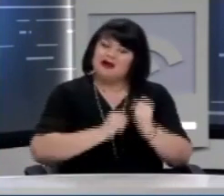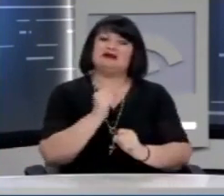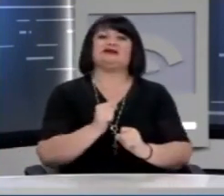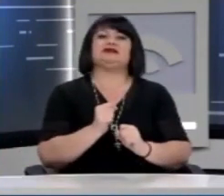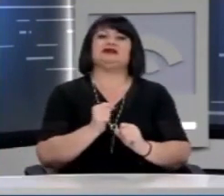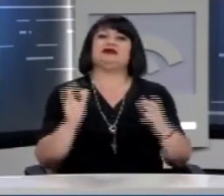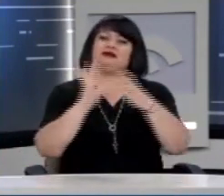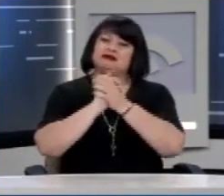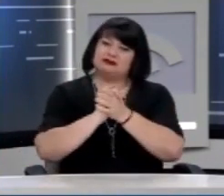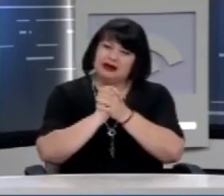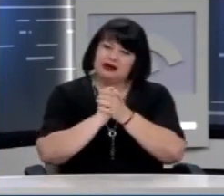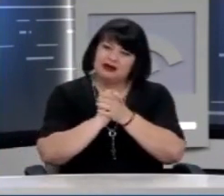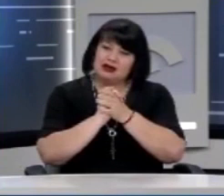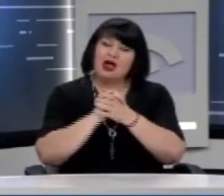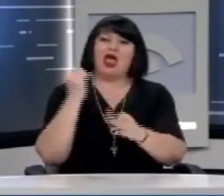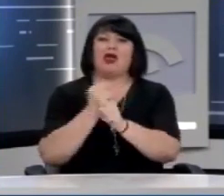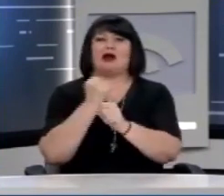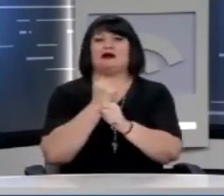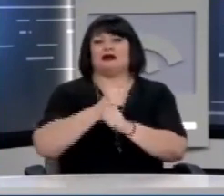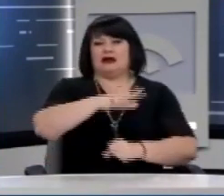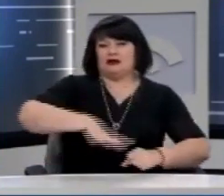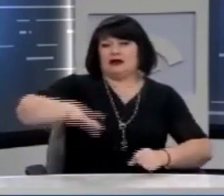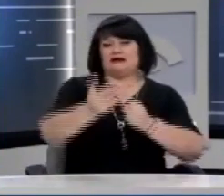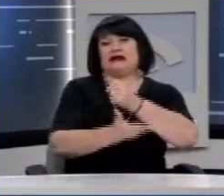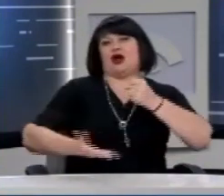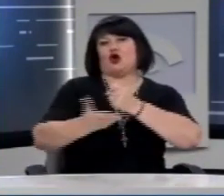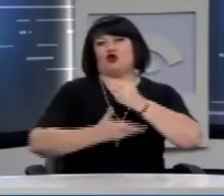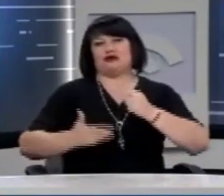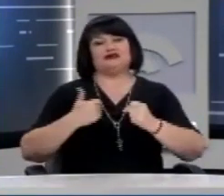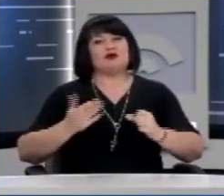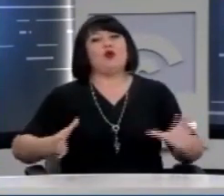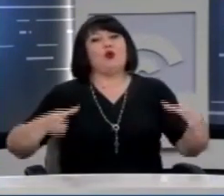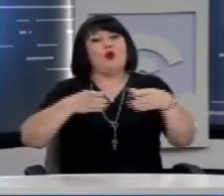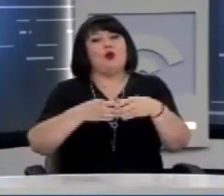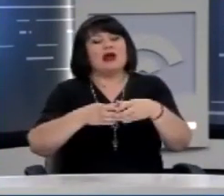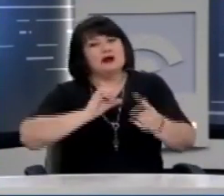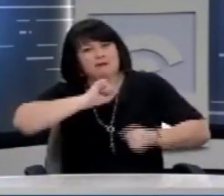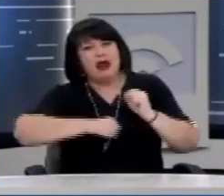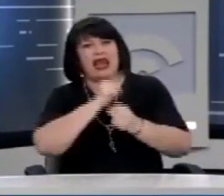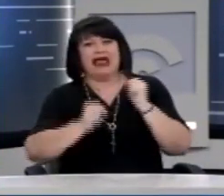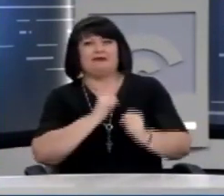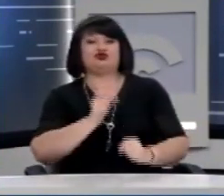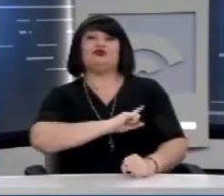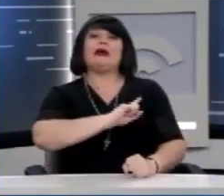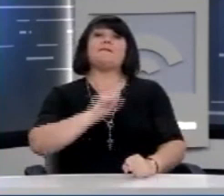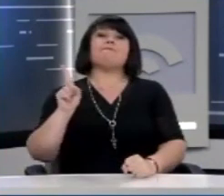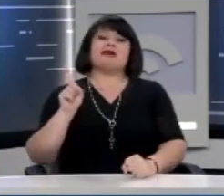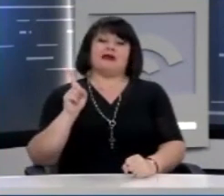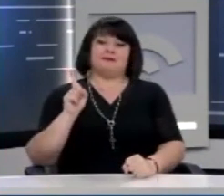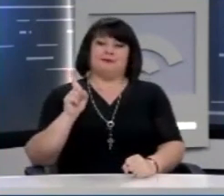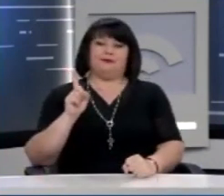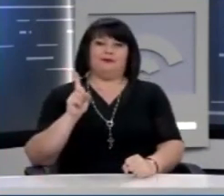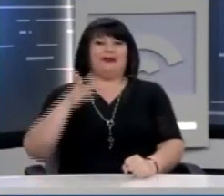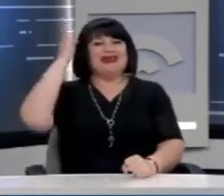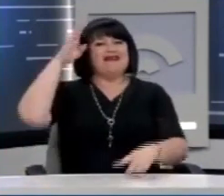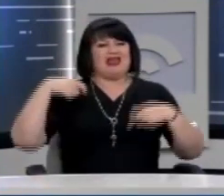η συμμαχία τους με την εργατική τάξη, την αγροτιά. Να παλέψουμε όλοι μαζί ενάντια στη στρατηγική ενίσχυση του